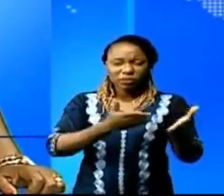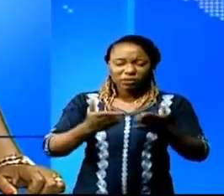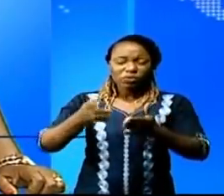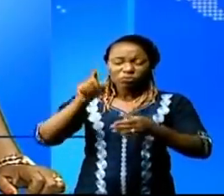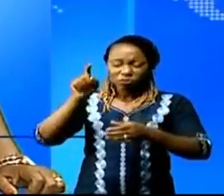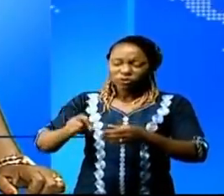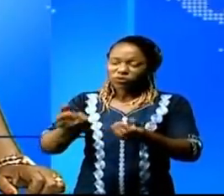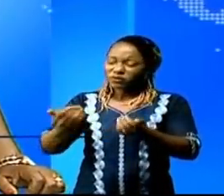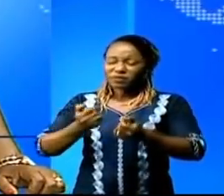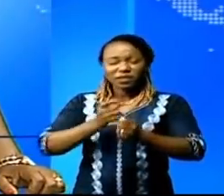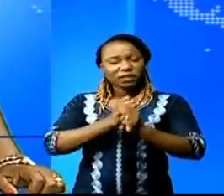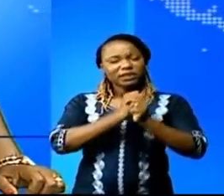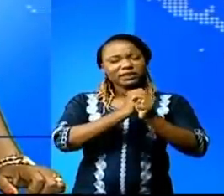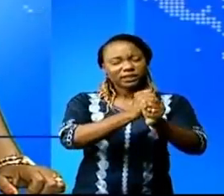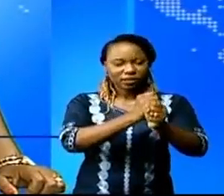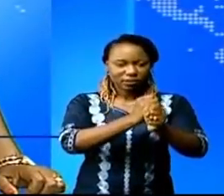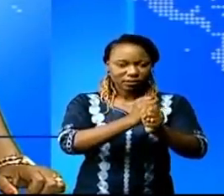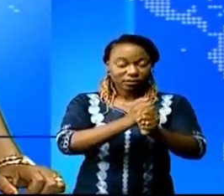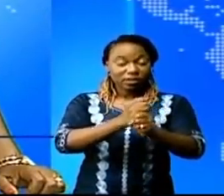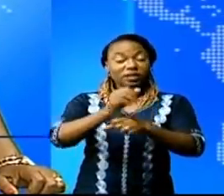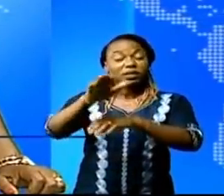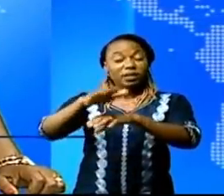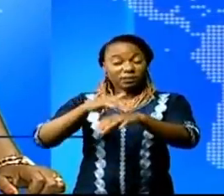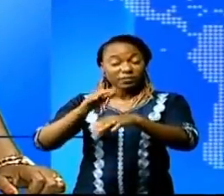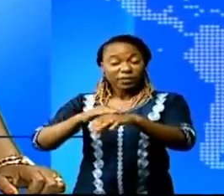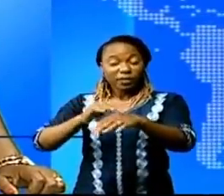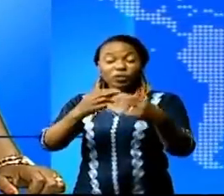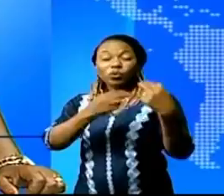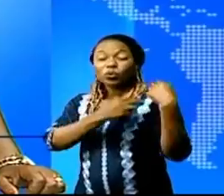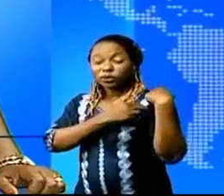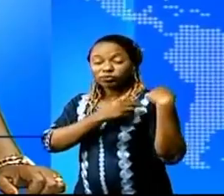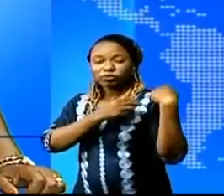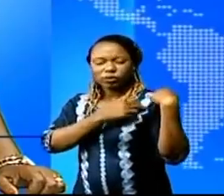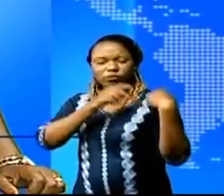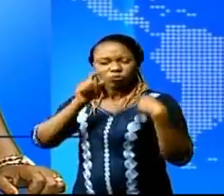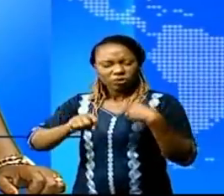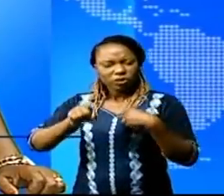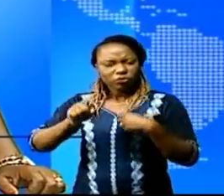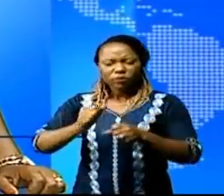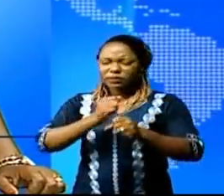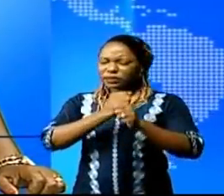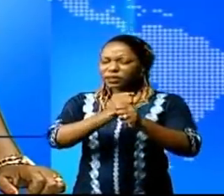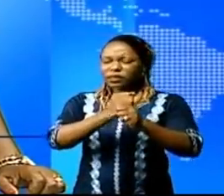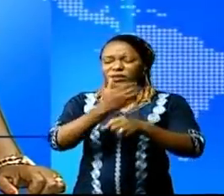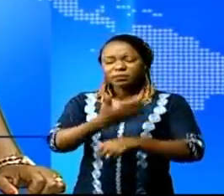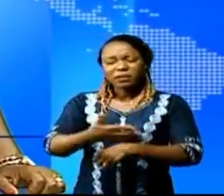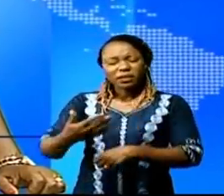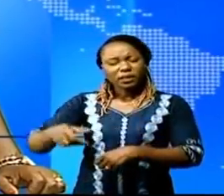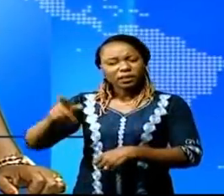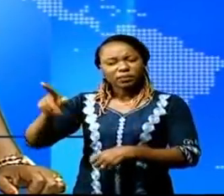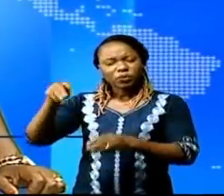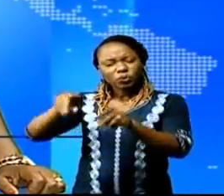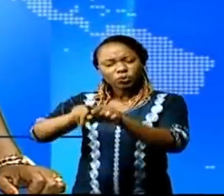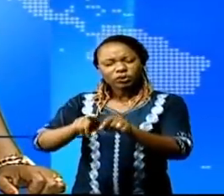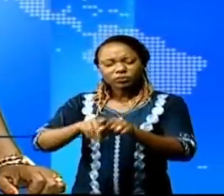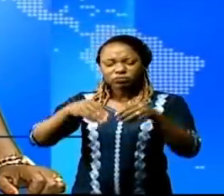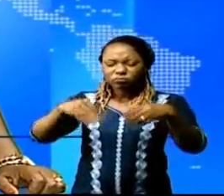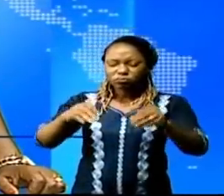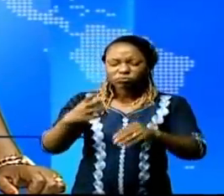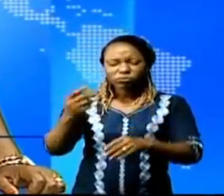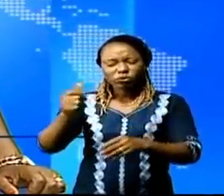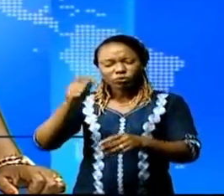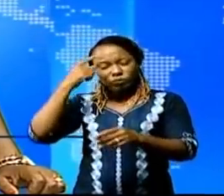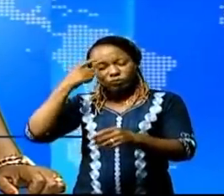activités commerciales. Ils en appellent à l'autorité compétente pour une intervention afin de ressusciter ces